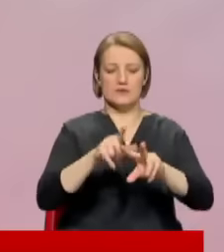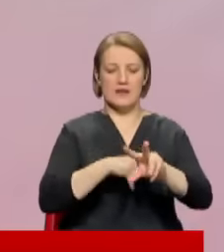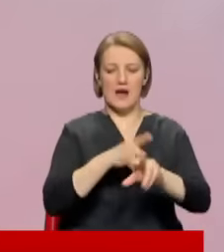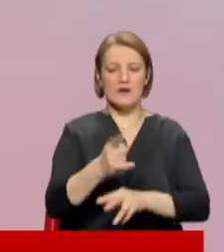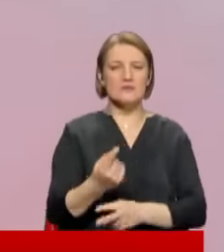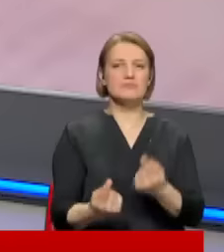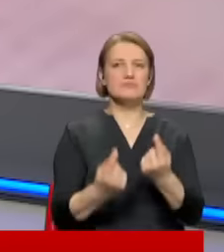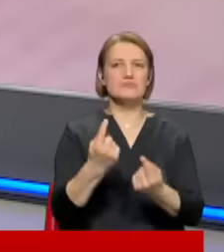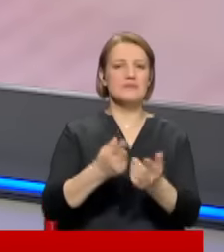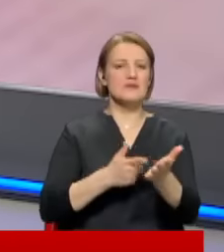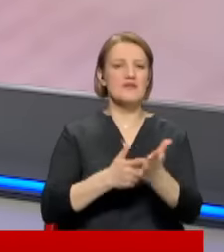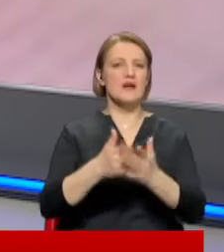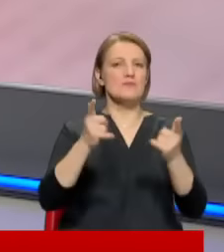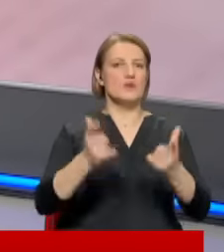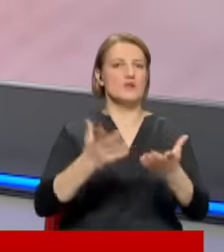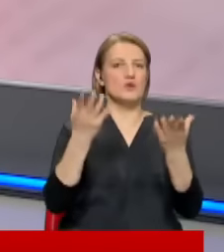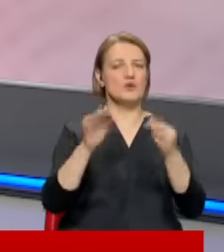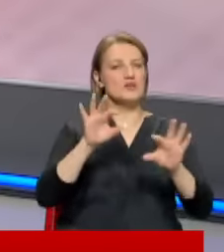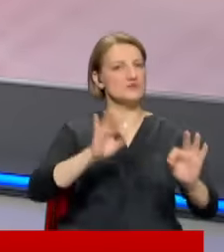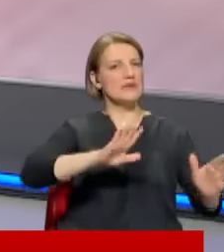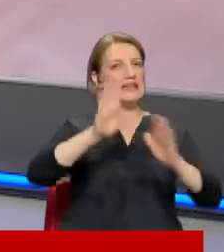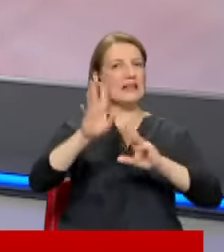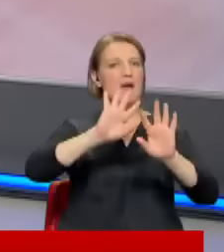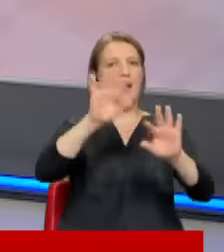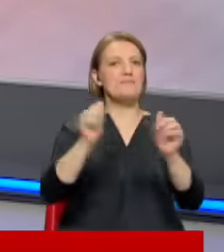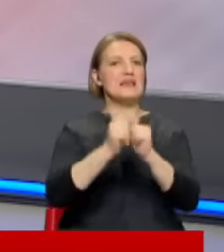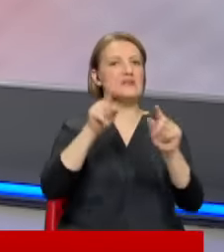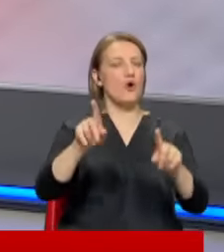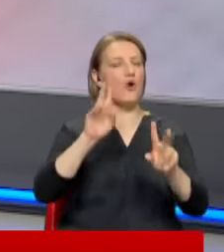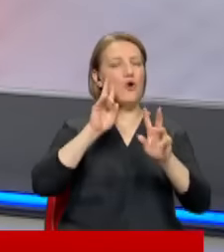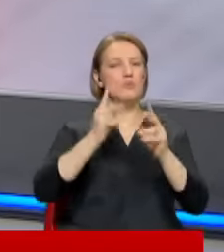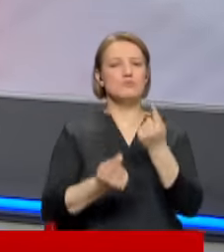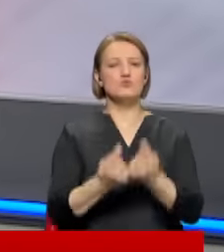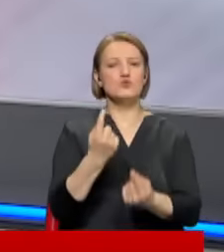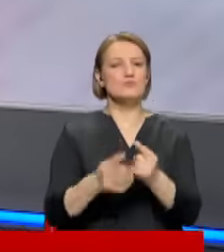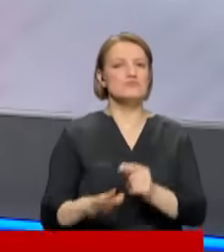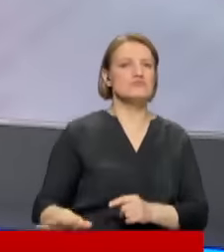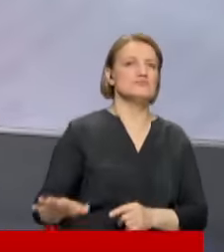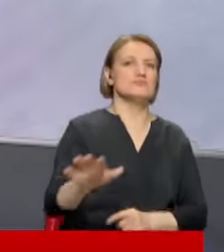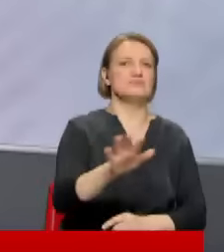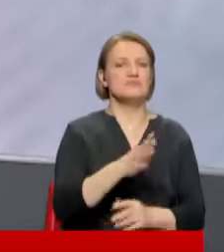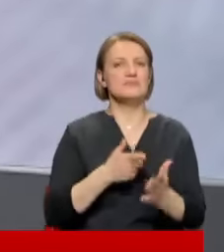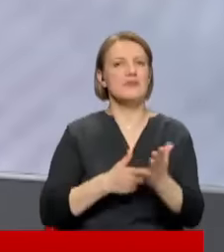alanı tarım sahası oldu. Şimdi gidelim hep birlikte o buğday